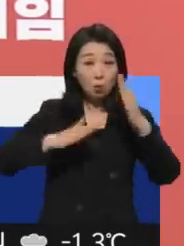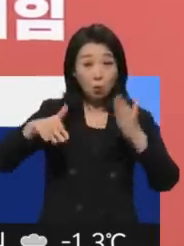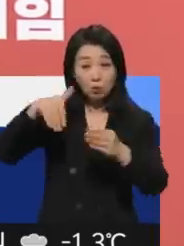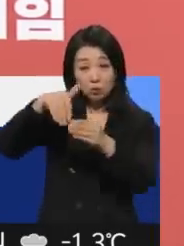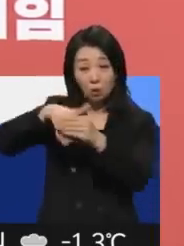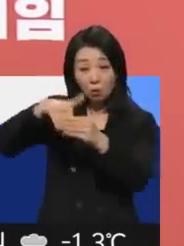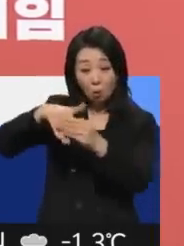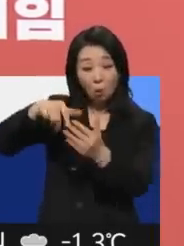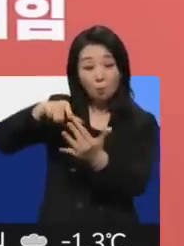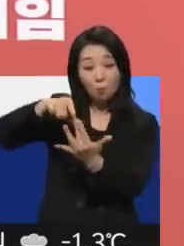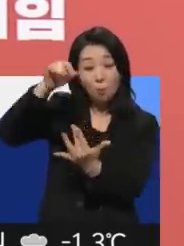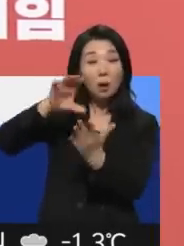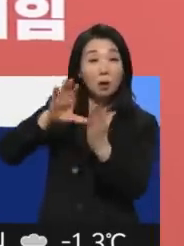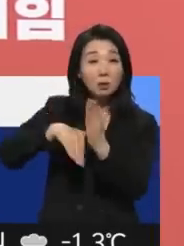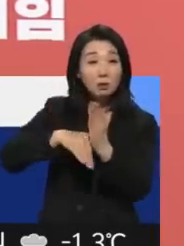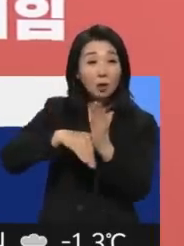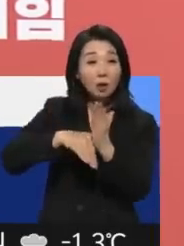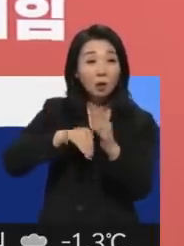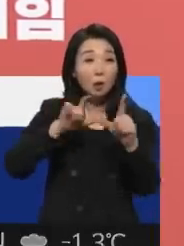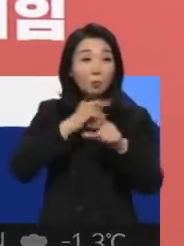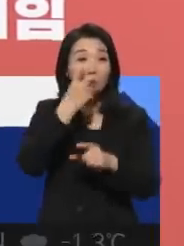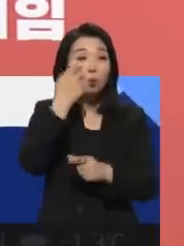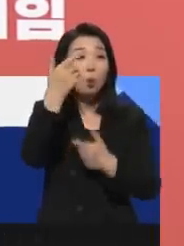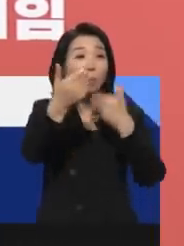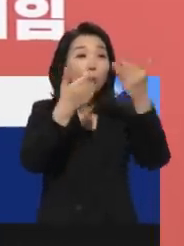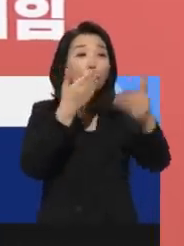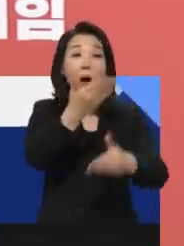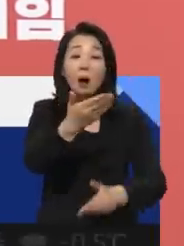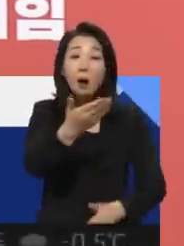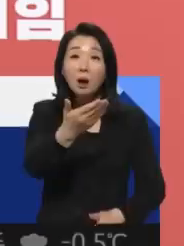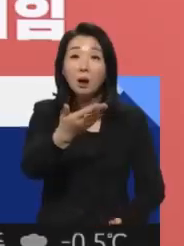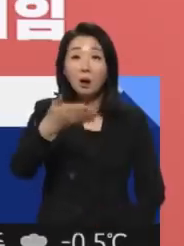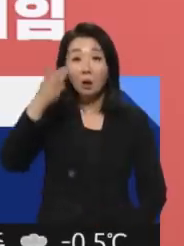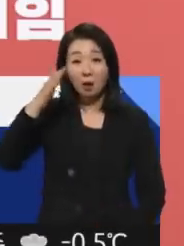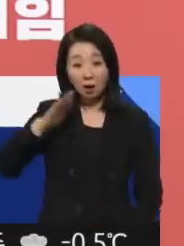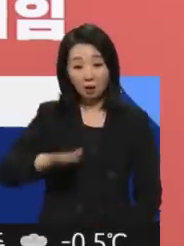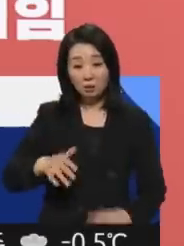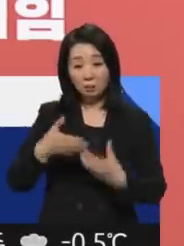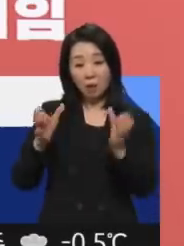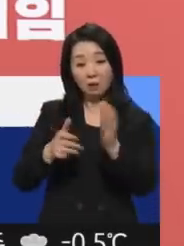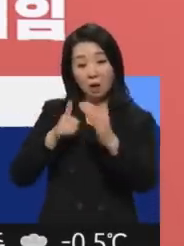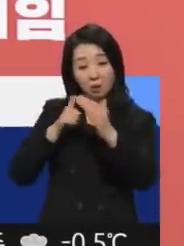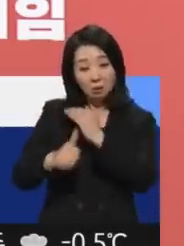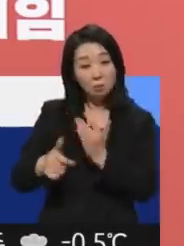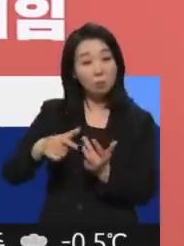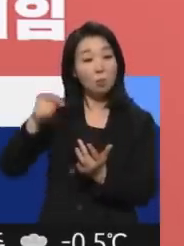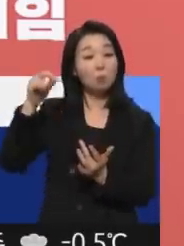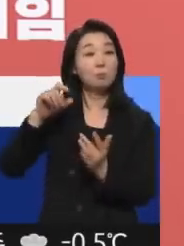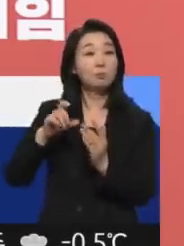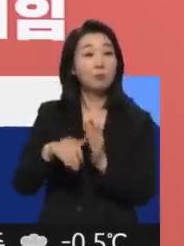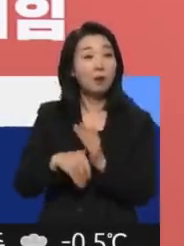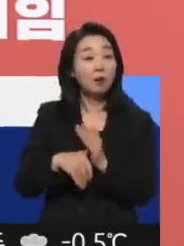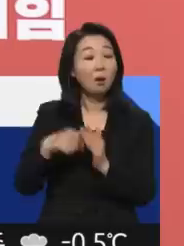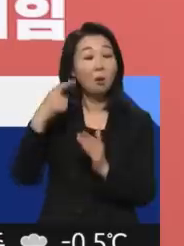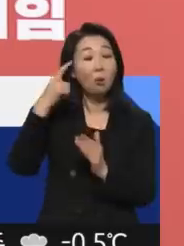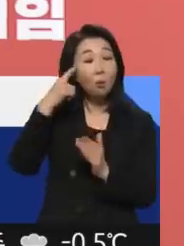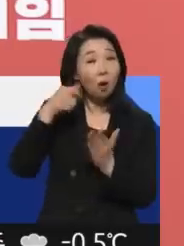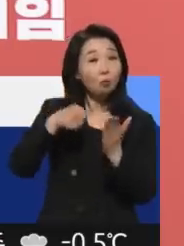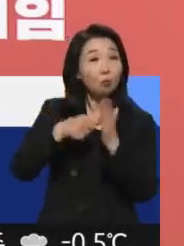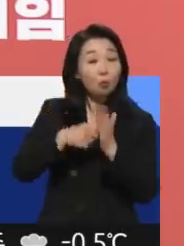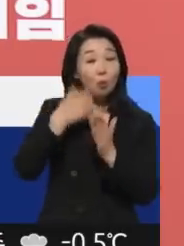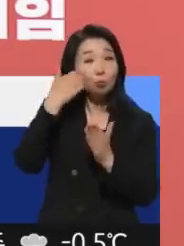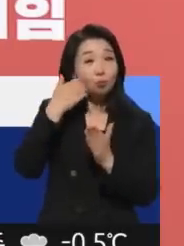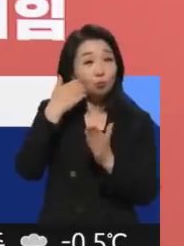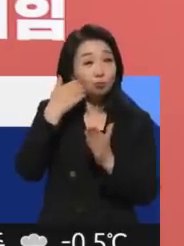사실은 일반 여론을 들어볼 필요도 있다고 저는 생각을 해요. 그러나 당의 대표를 뽑는 선거는 그 투표권은 당원에게